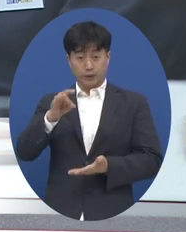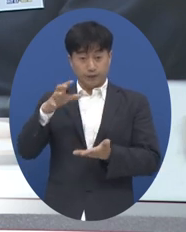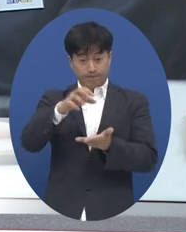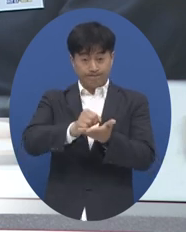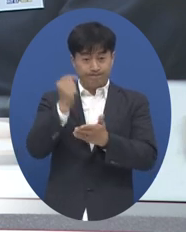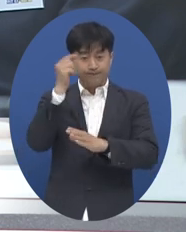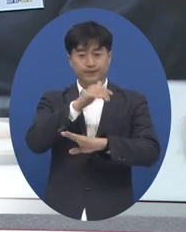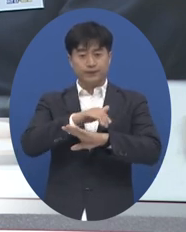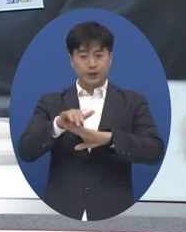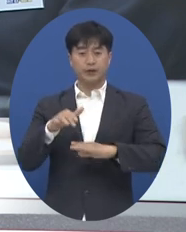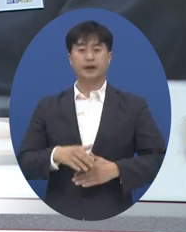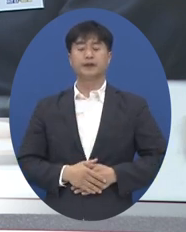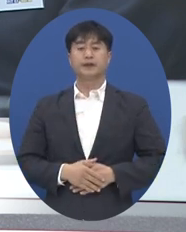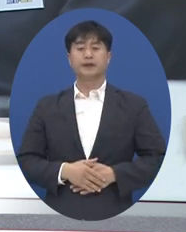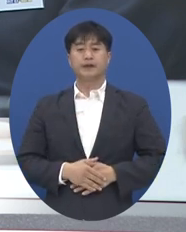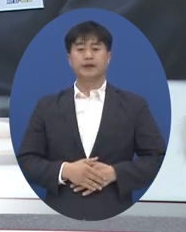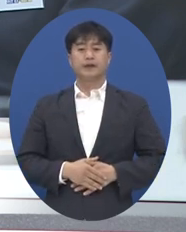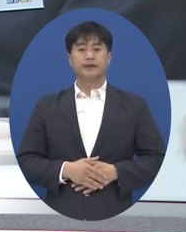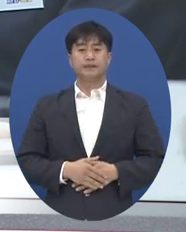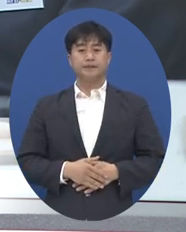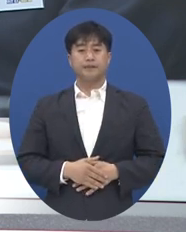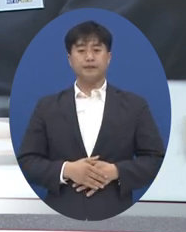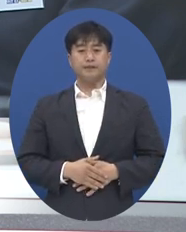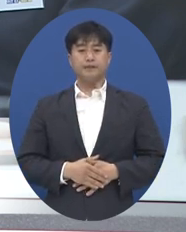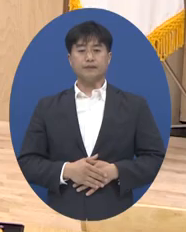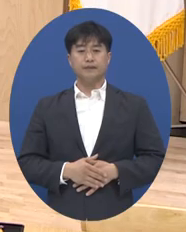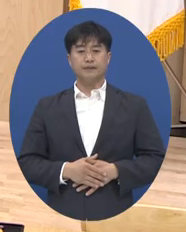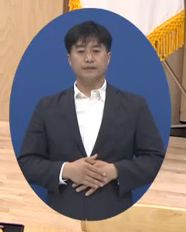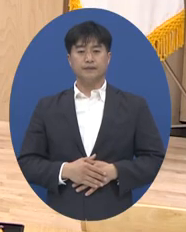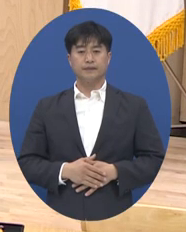구상 입니다 보도에 한성주 기자입니다